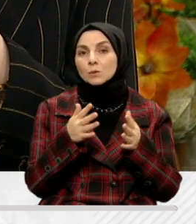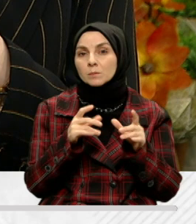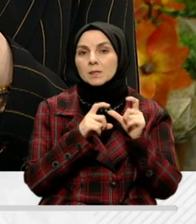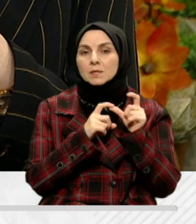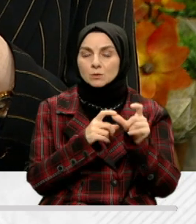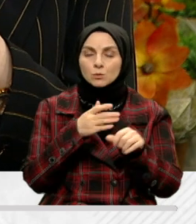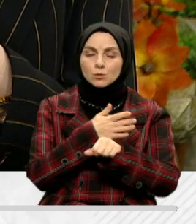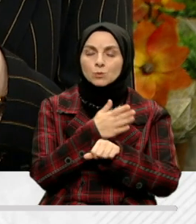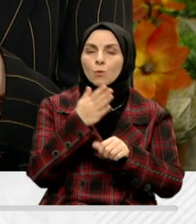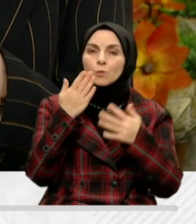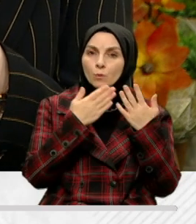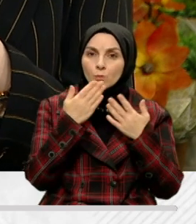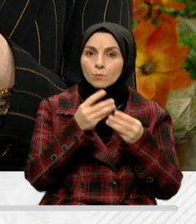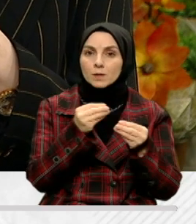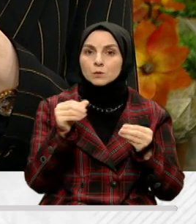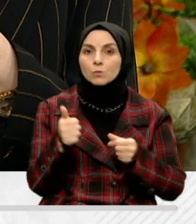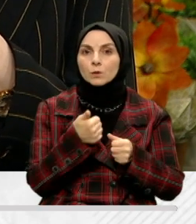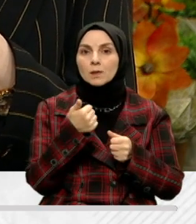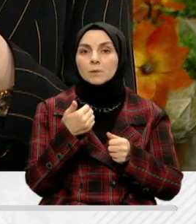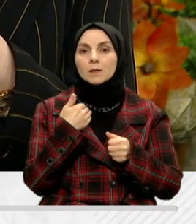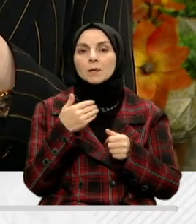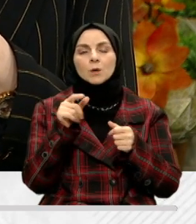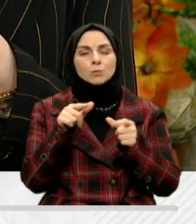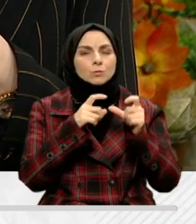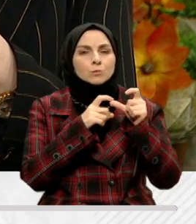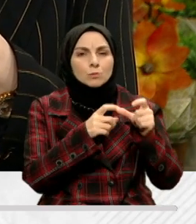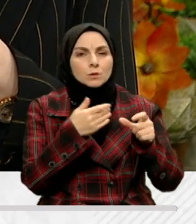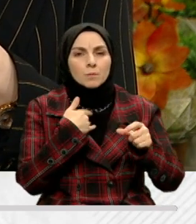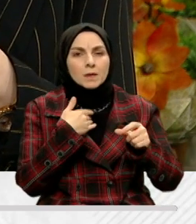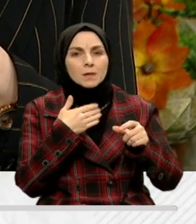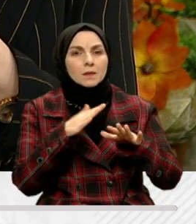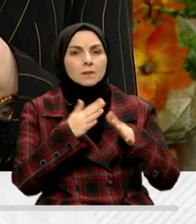soru kökünde benden ne istendiğini doğru bulmak, çeldiriciler